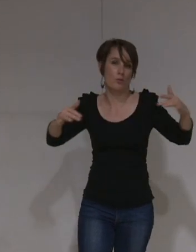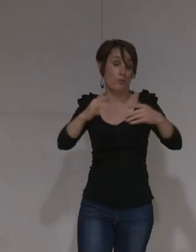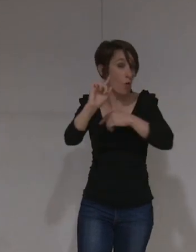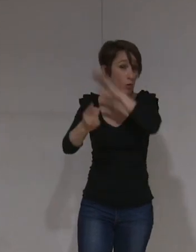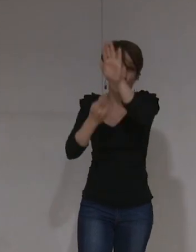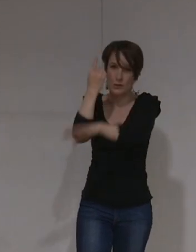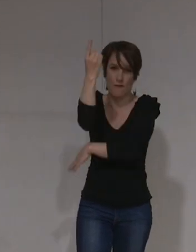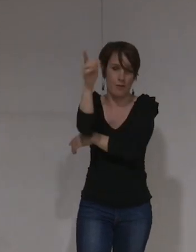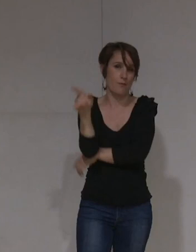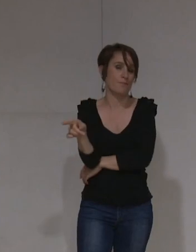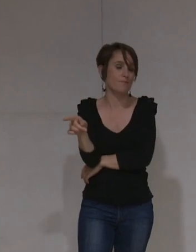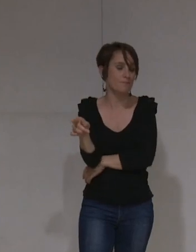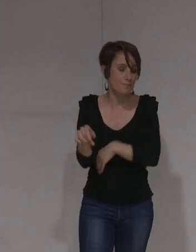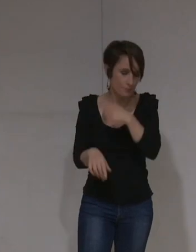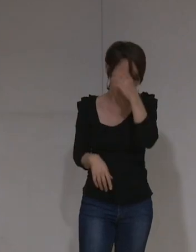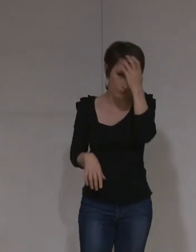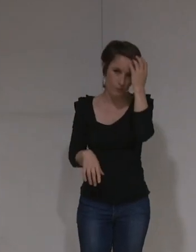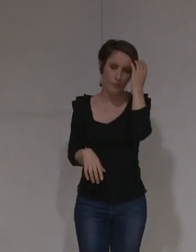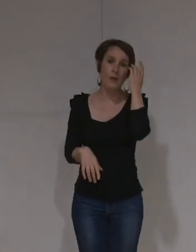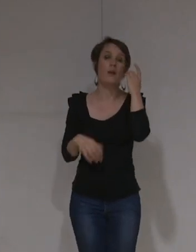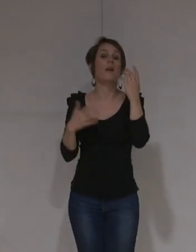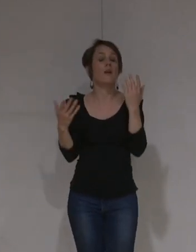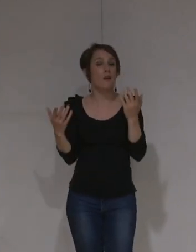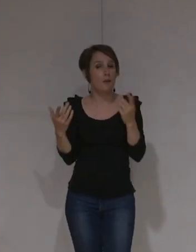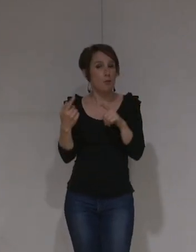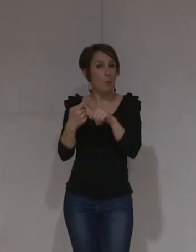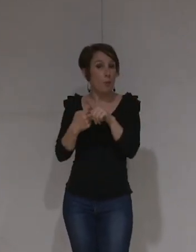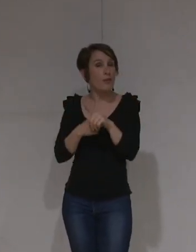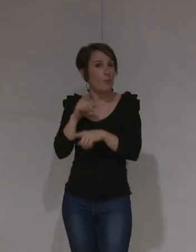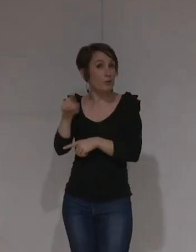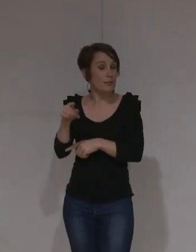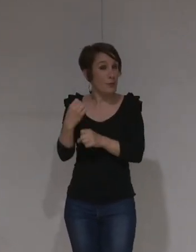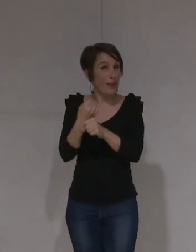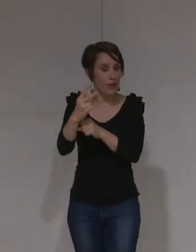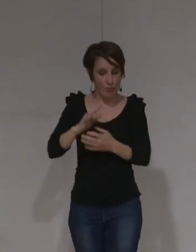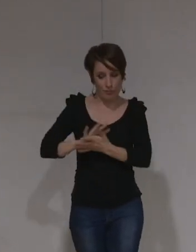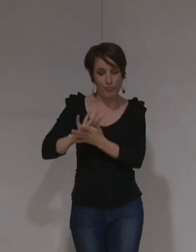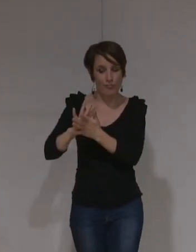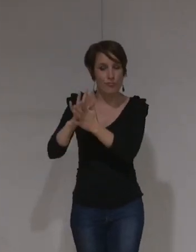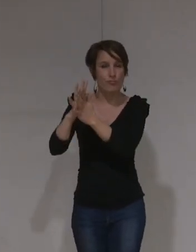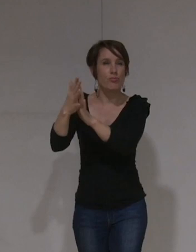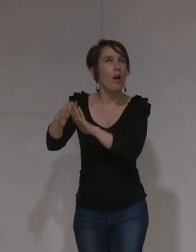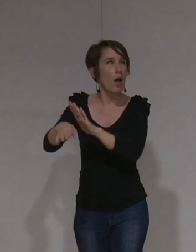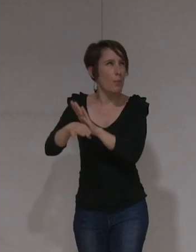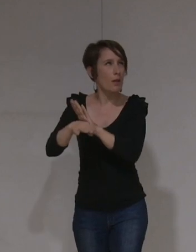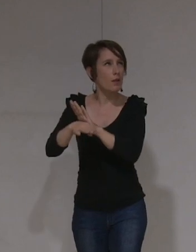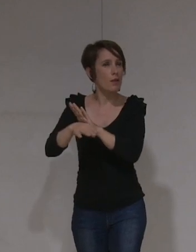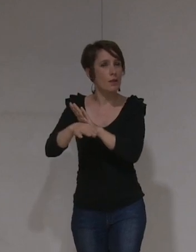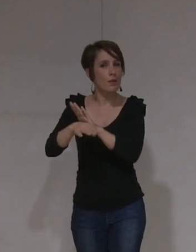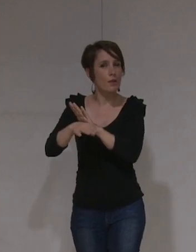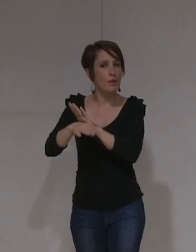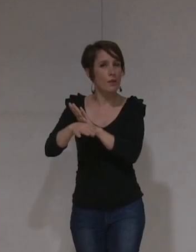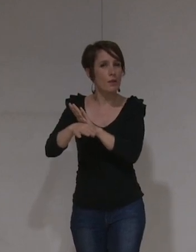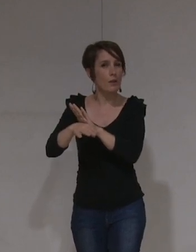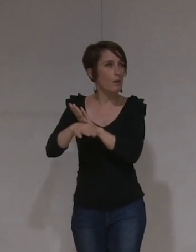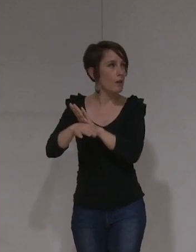vie et lorsqu'il va peu à peu modifier son travail à partir